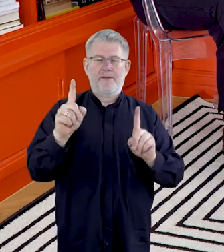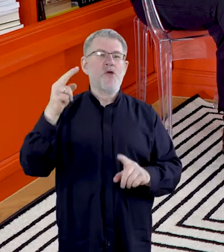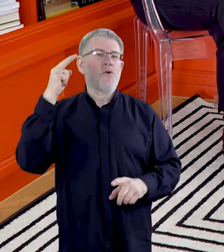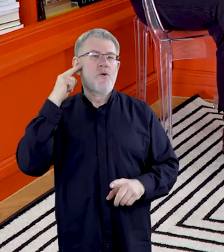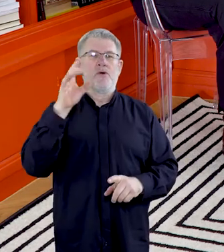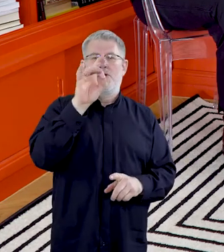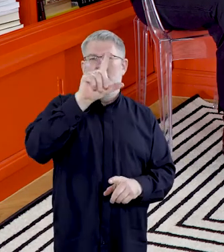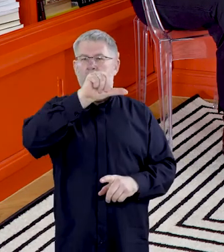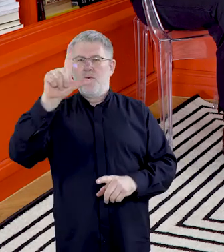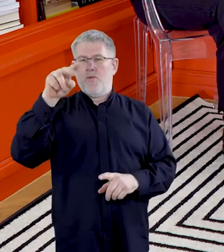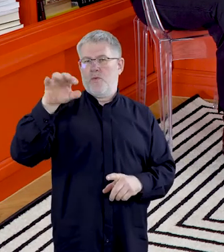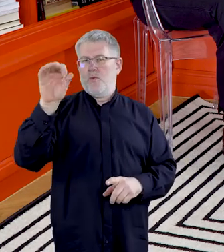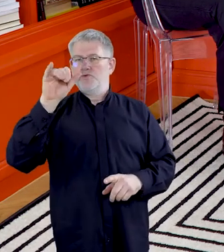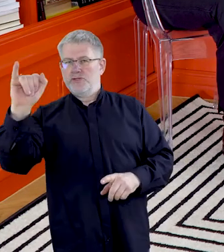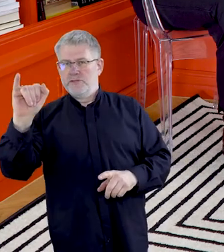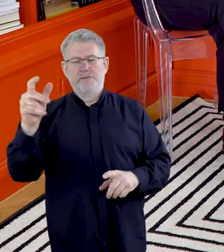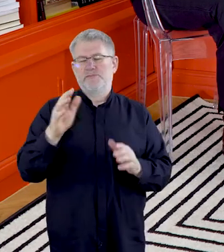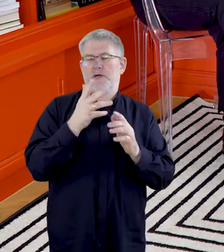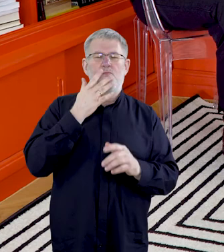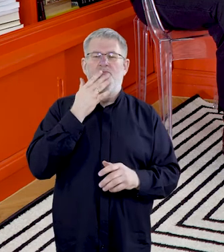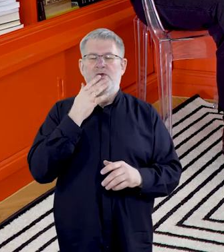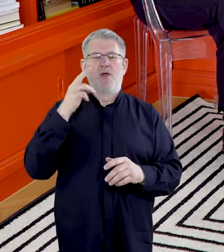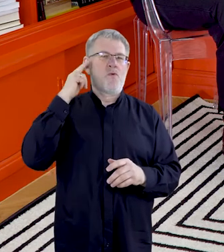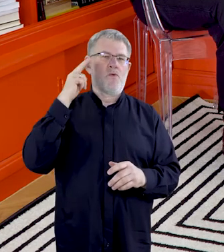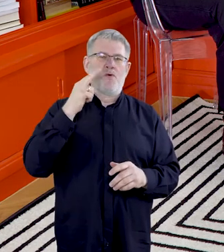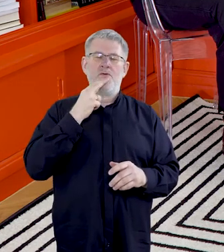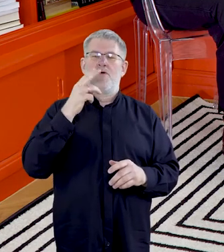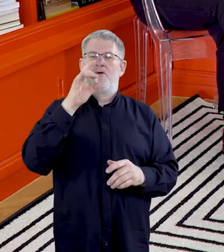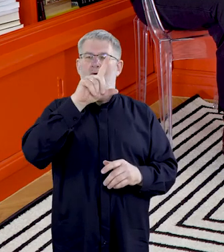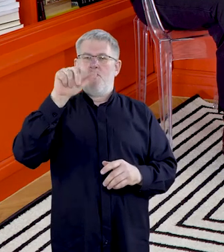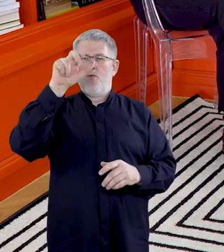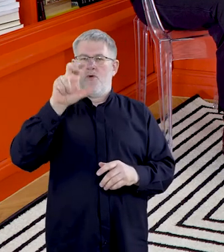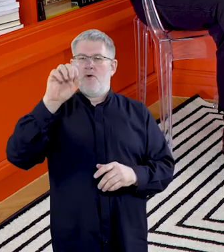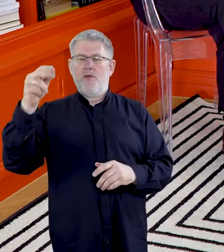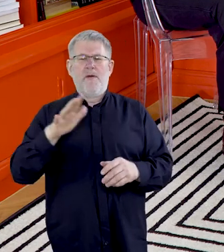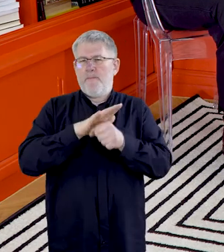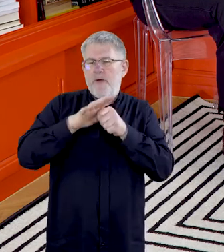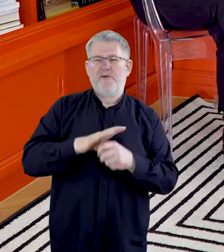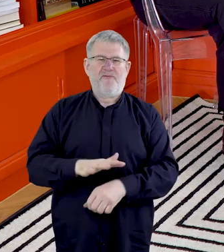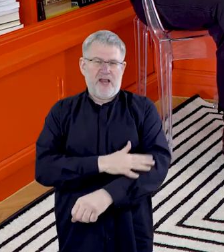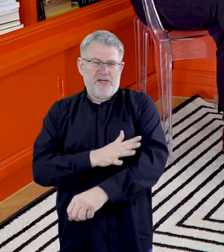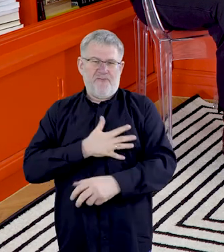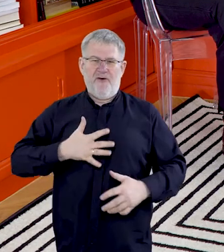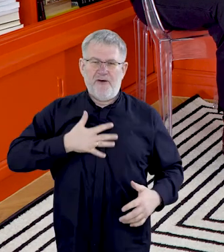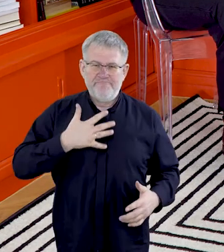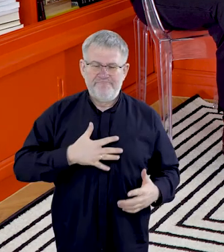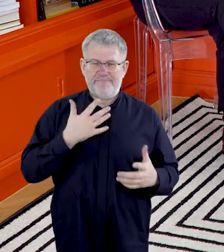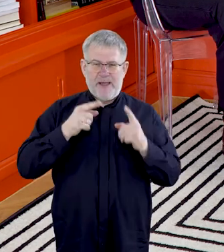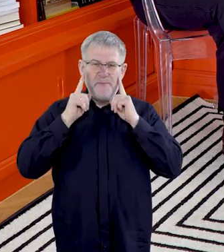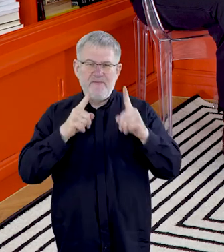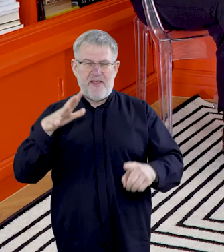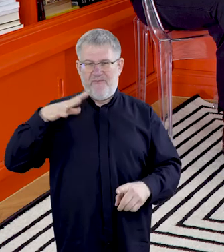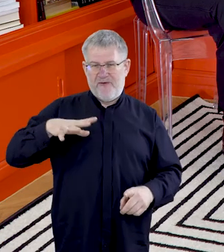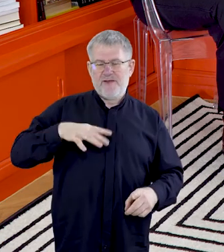uczulona, żeby tak nie mówić, ludzie głusi to ludzie pełni wrażliwości i naprawdę